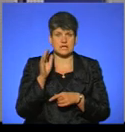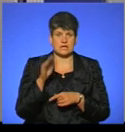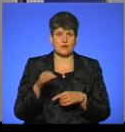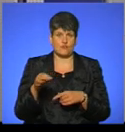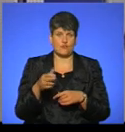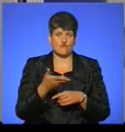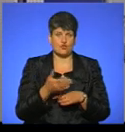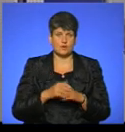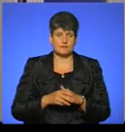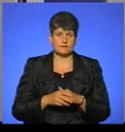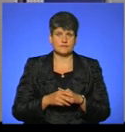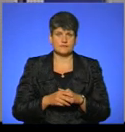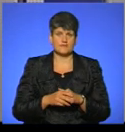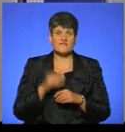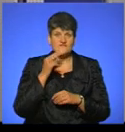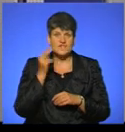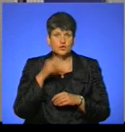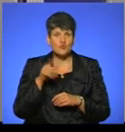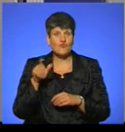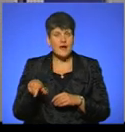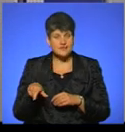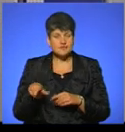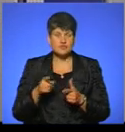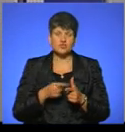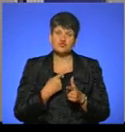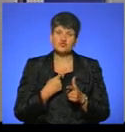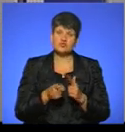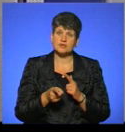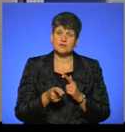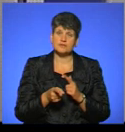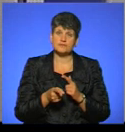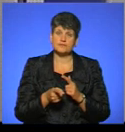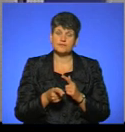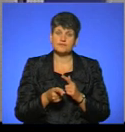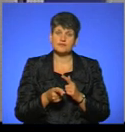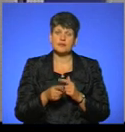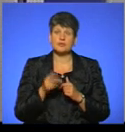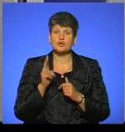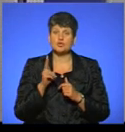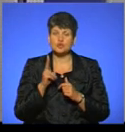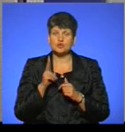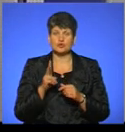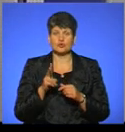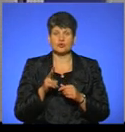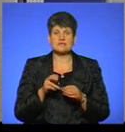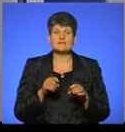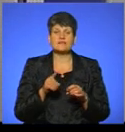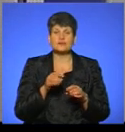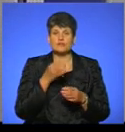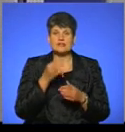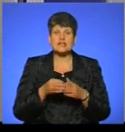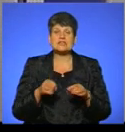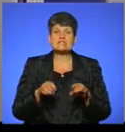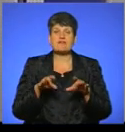Мається на увазі винуватці? Чи... Хто відповідальний, зокрема, за вирішення проблеми щодо очищення і